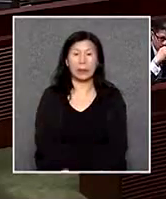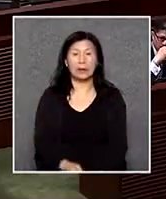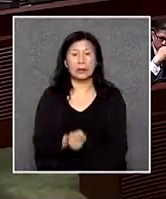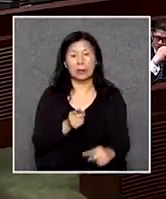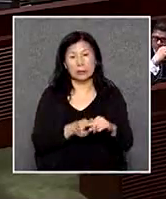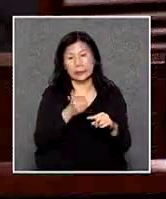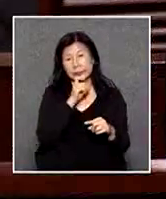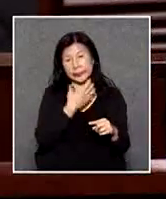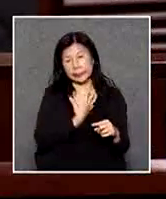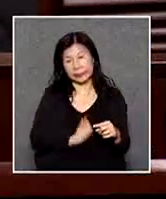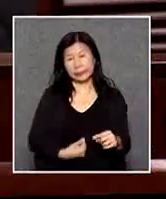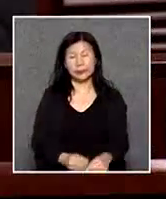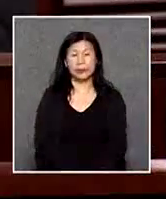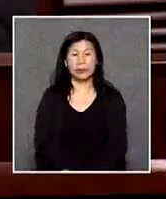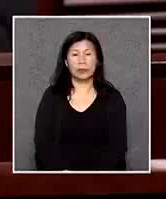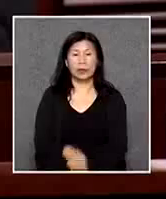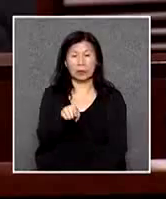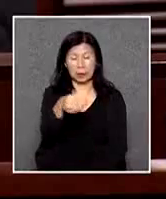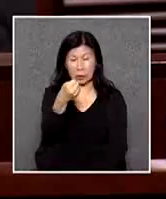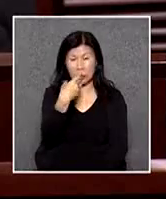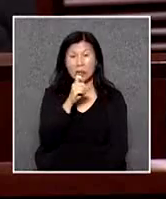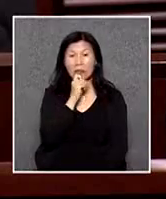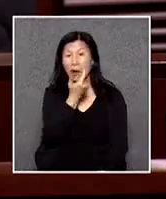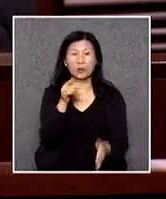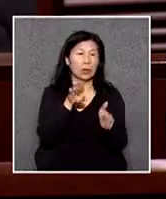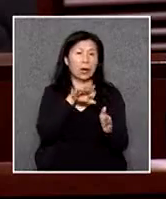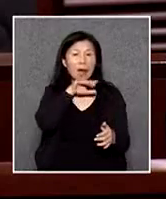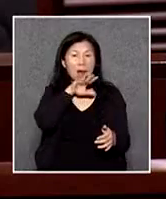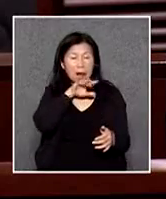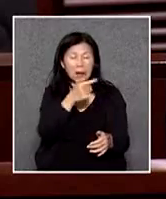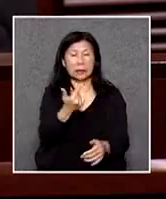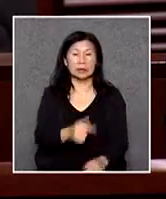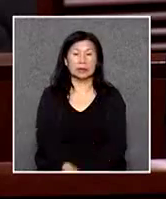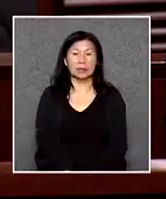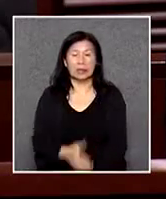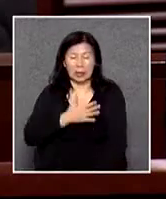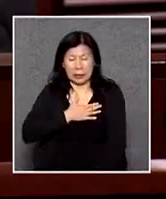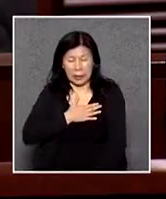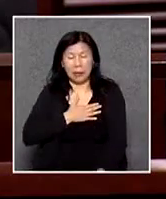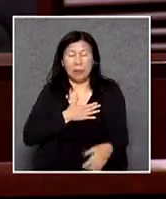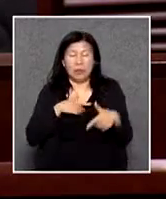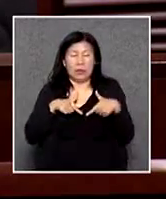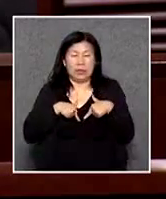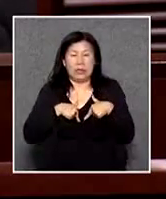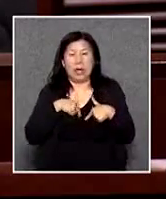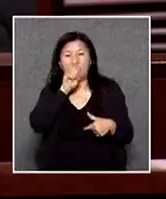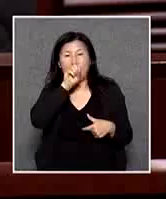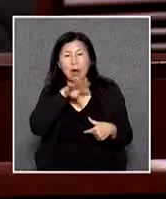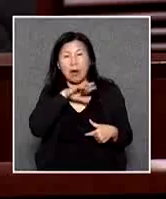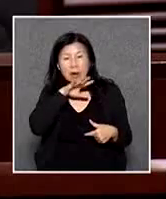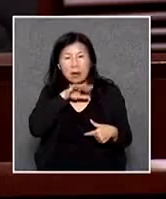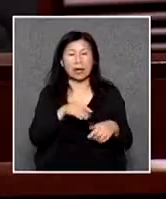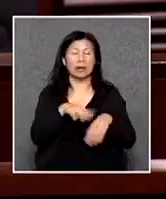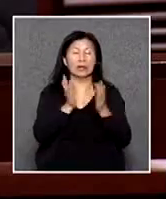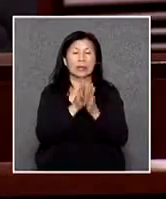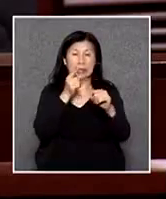心的。因為你可以說很多個大話，但你掩住個良心去說這麼多大話，你說這個是一個真普選